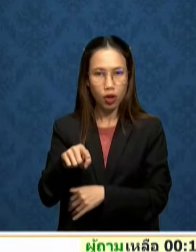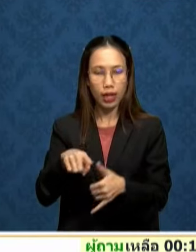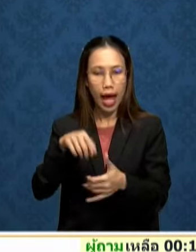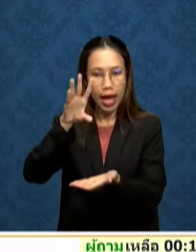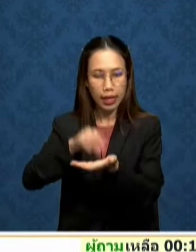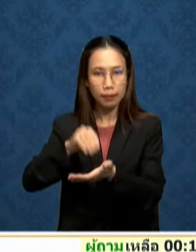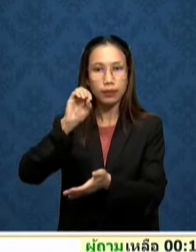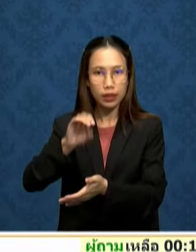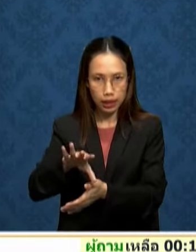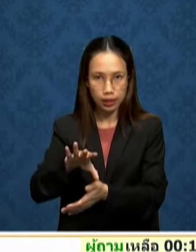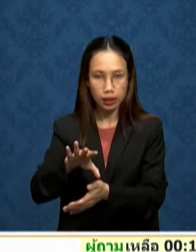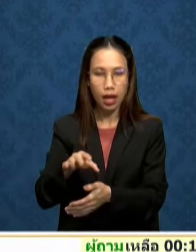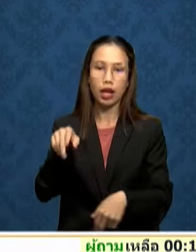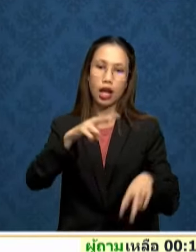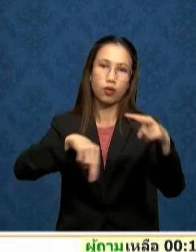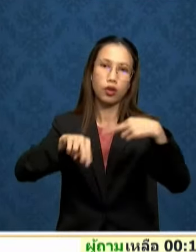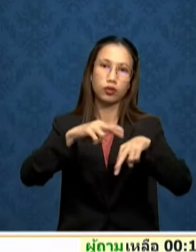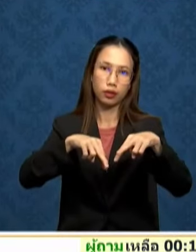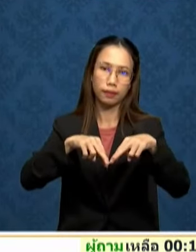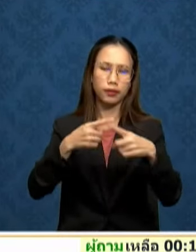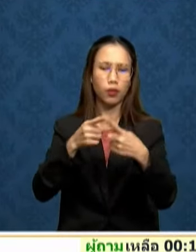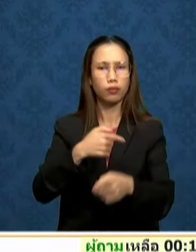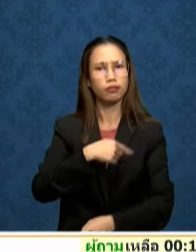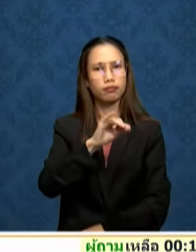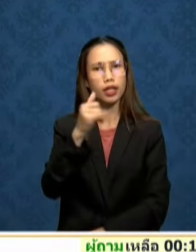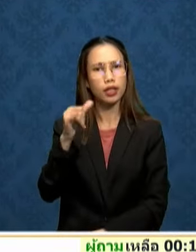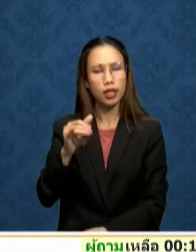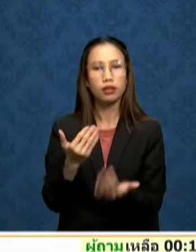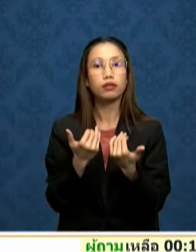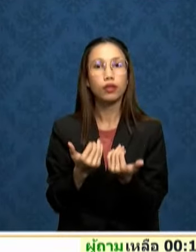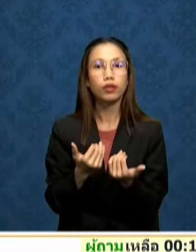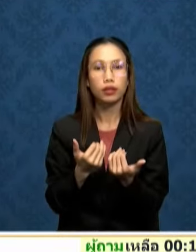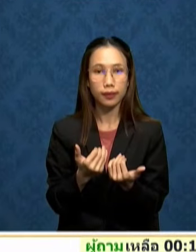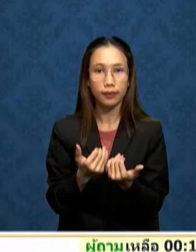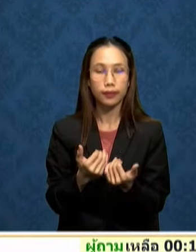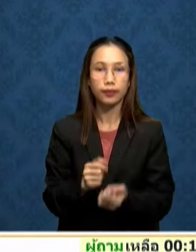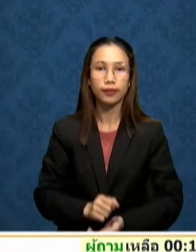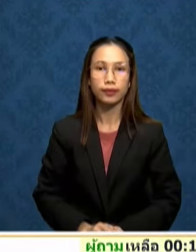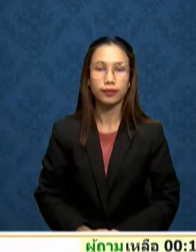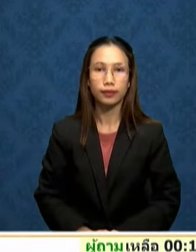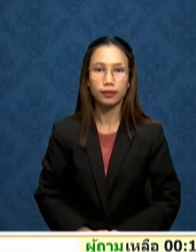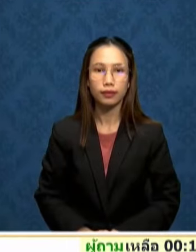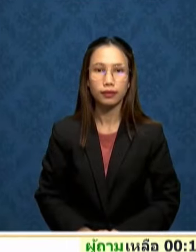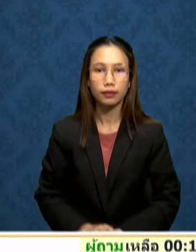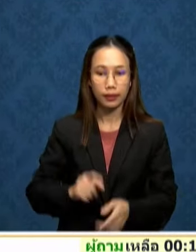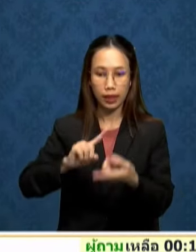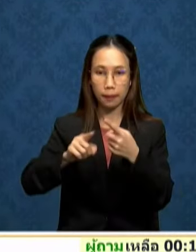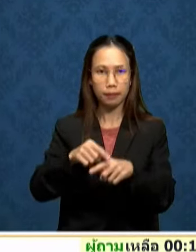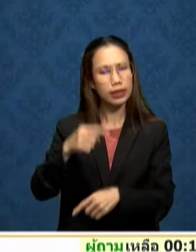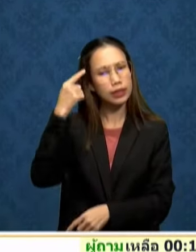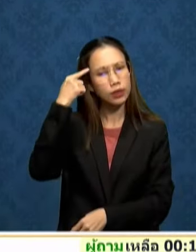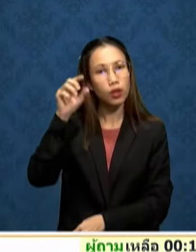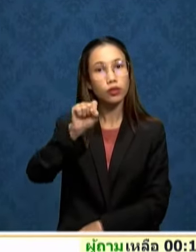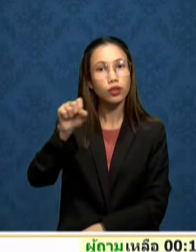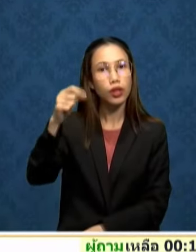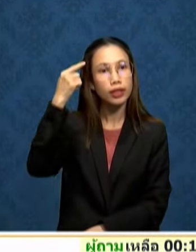และเก็บซากไว้ให้กรมประมงตรวจสอบนะครับผมไม่แน่ใจว่าณวันนี้เนี่ยท่านเพื่อนสมาชิกท่านคิดอย่าง